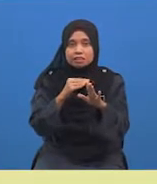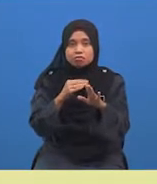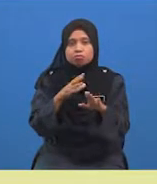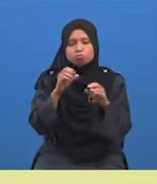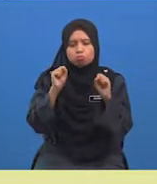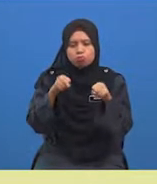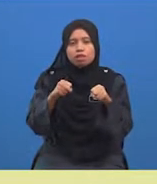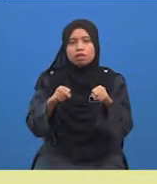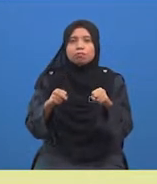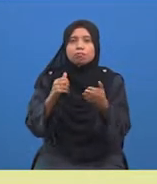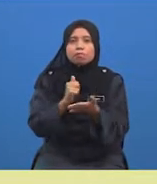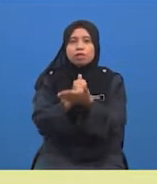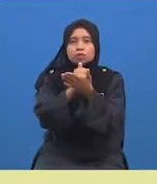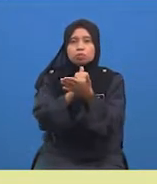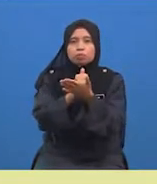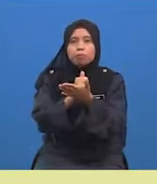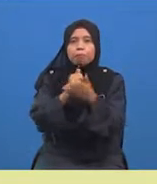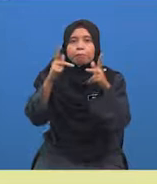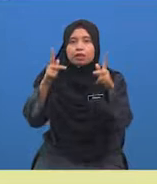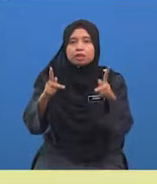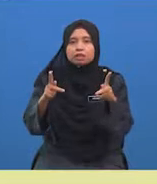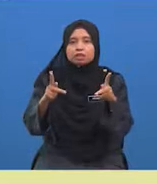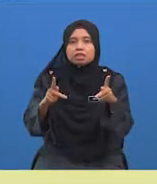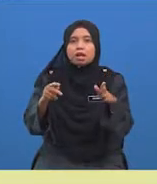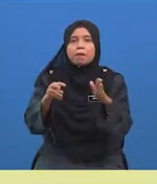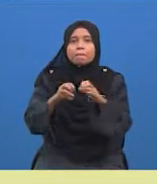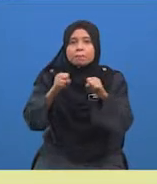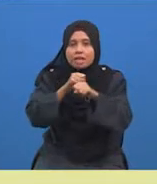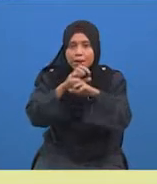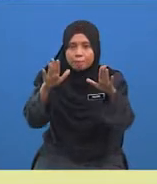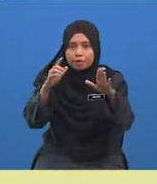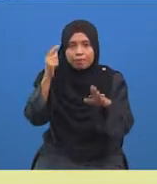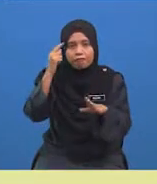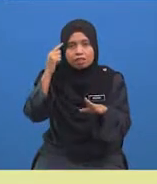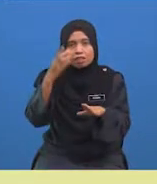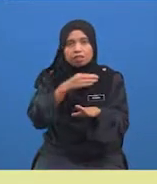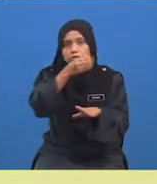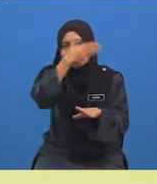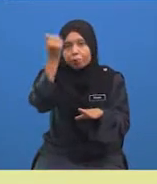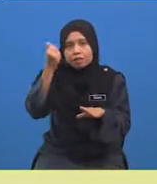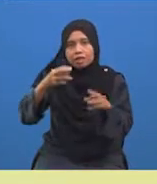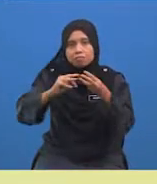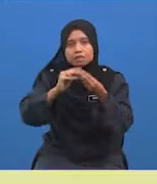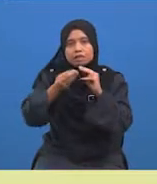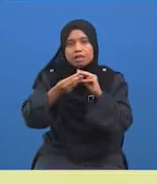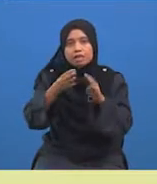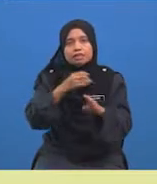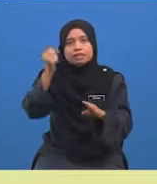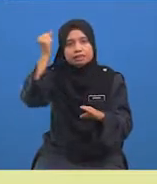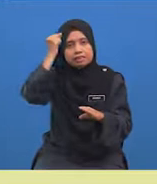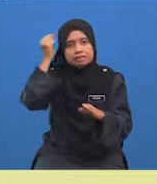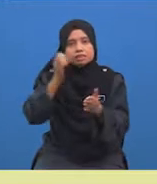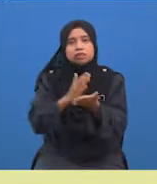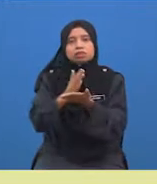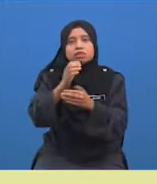ini akan dapat membantu para pekerja melapangkan fikiran serta melupakan masalah dan stres.